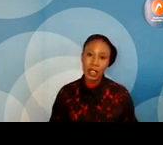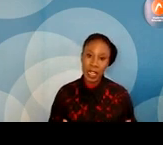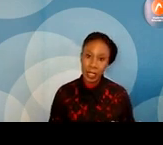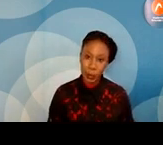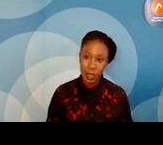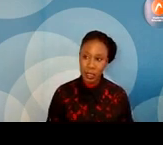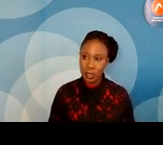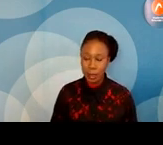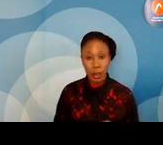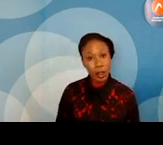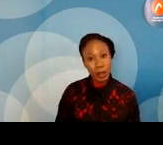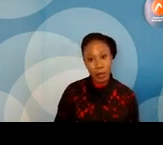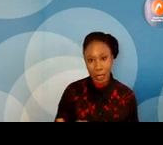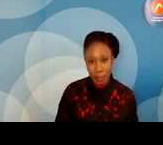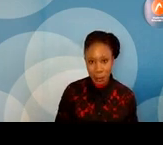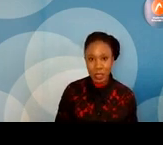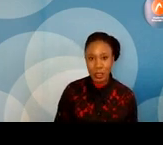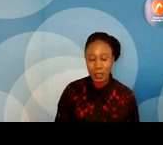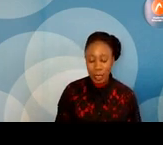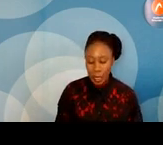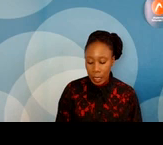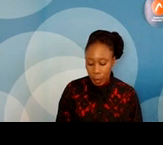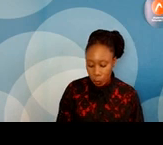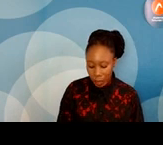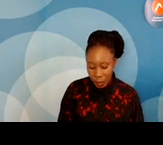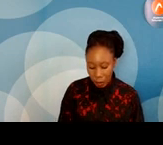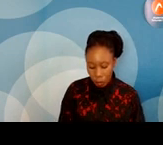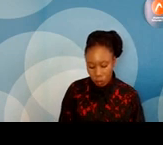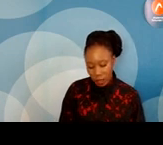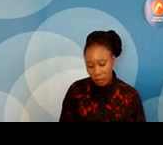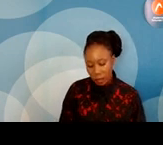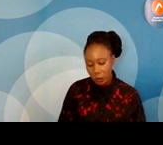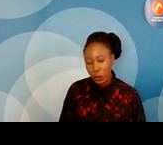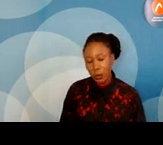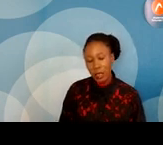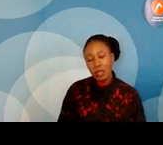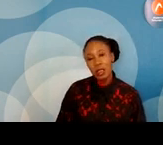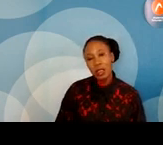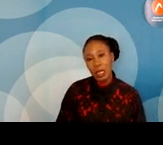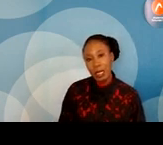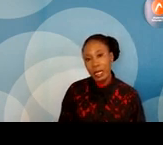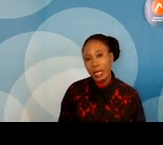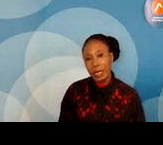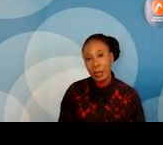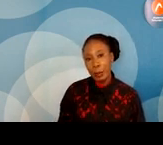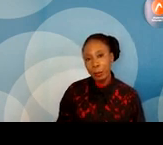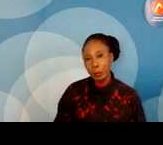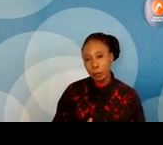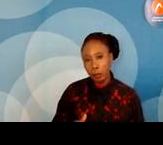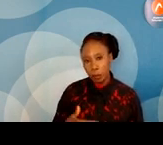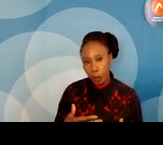man överengagerar sig, man överarbetar. Och där är det också viktigt att kunna